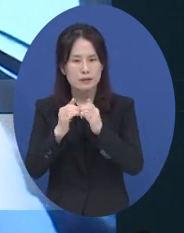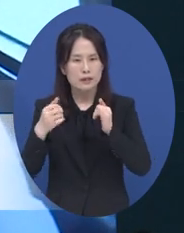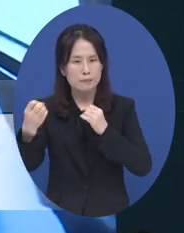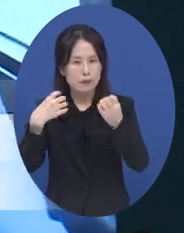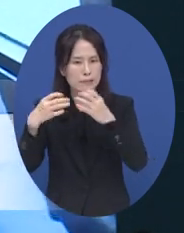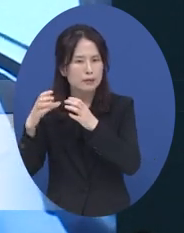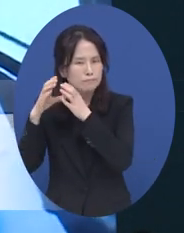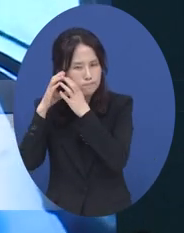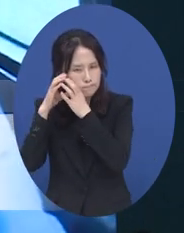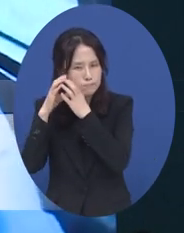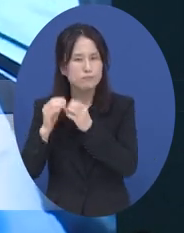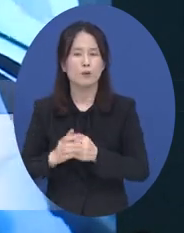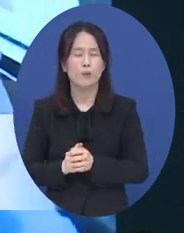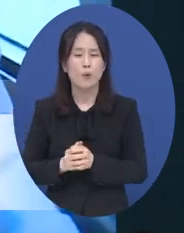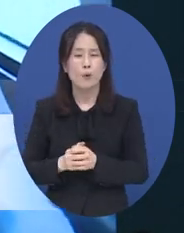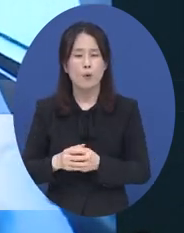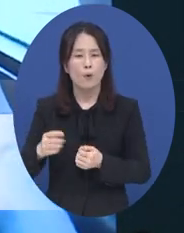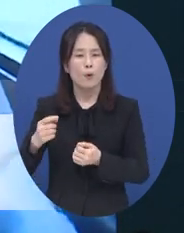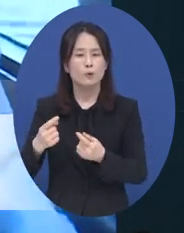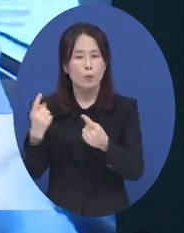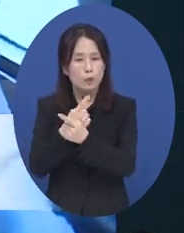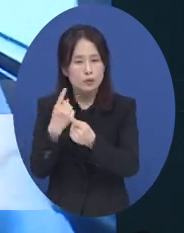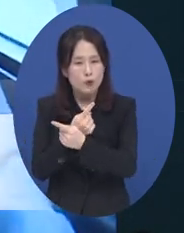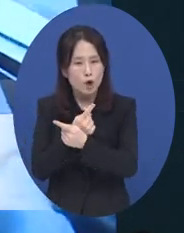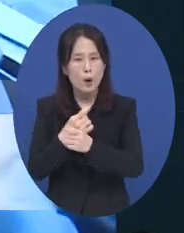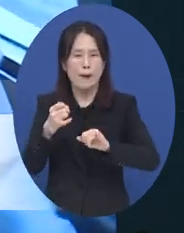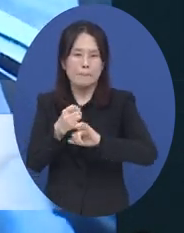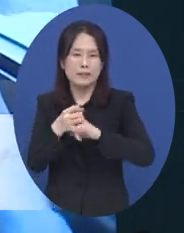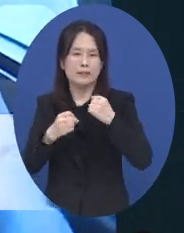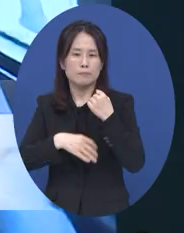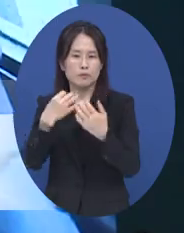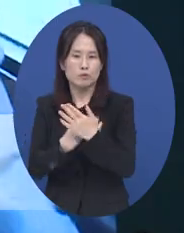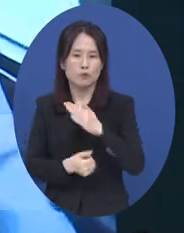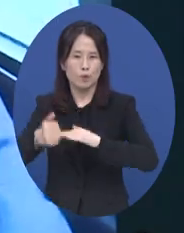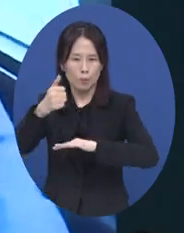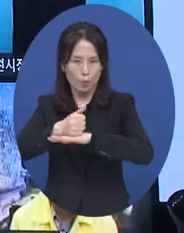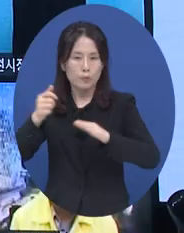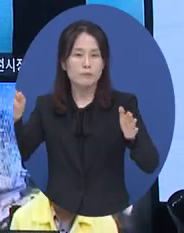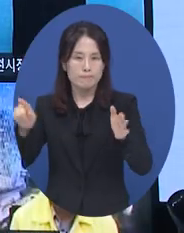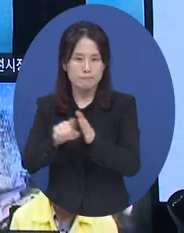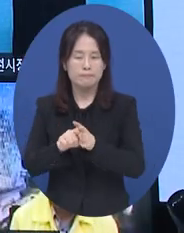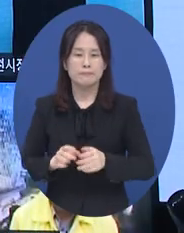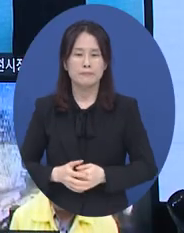수렴하고 의견을 대체해야만이 반드시 기본소득이 성공하리라 믿습니다.